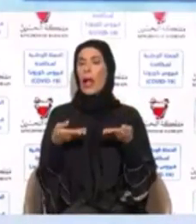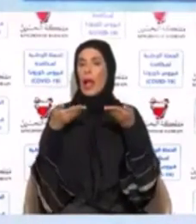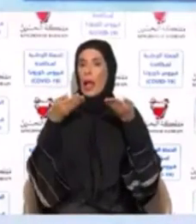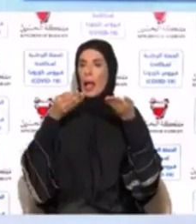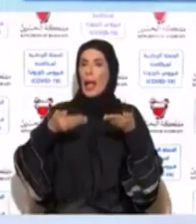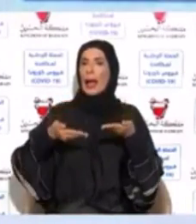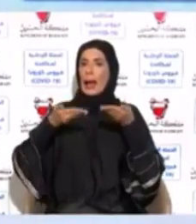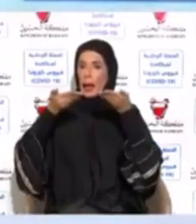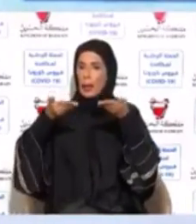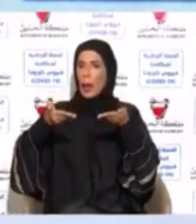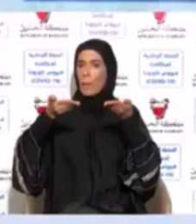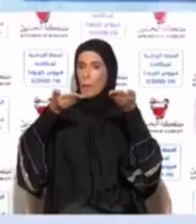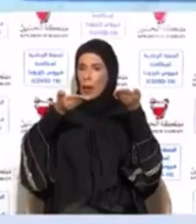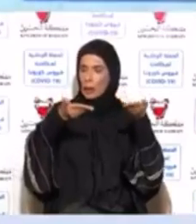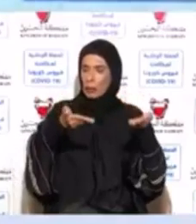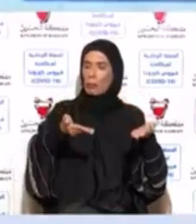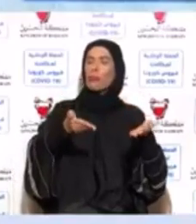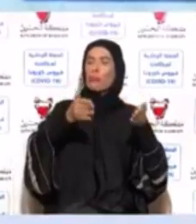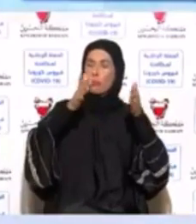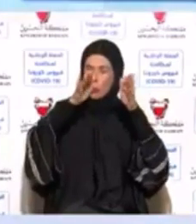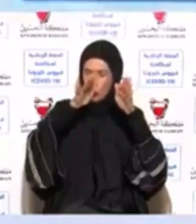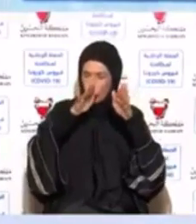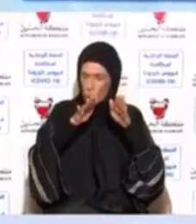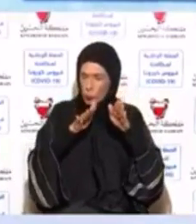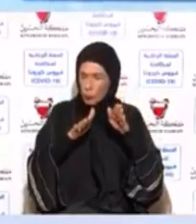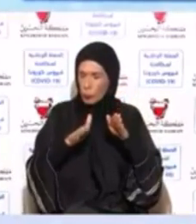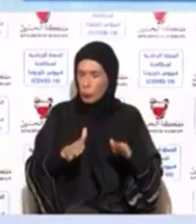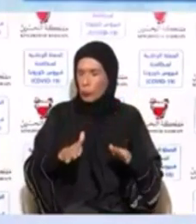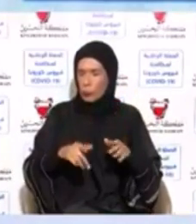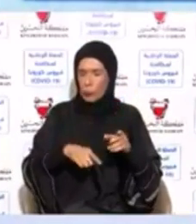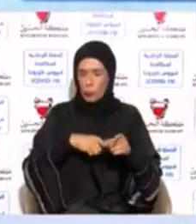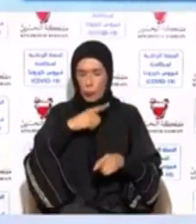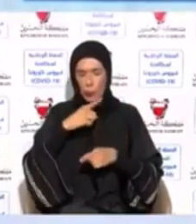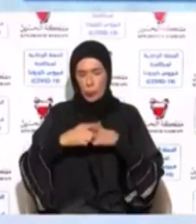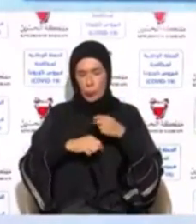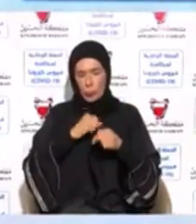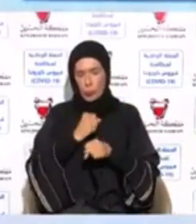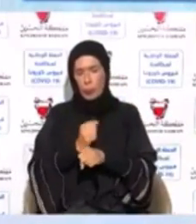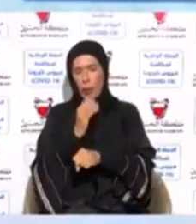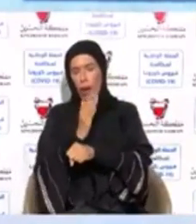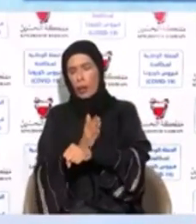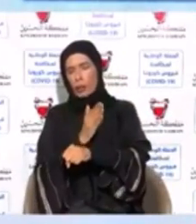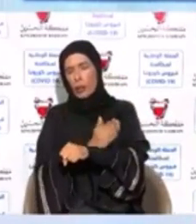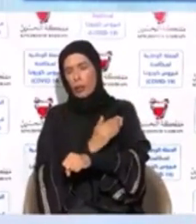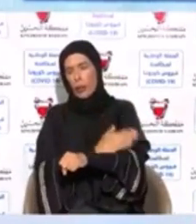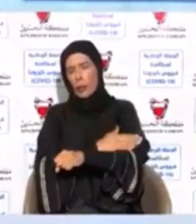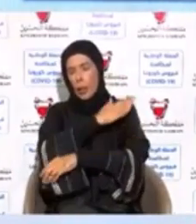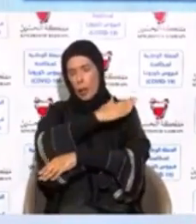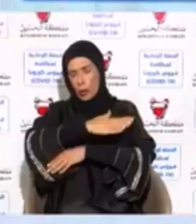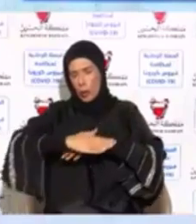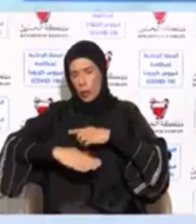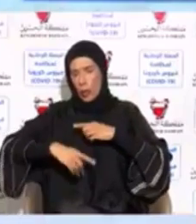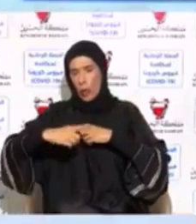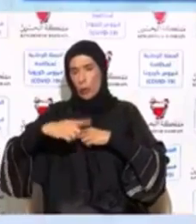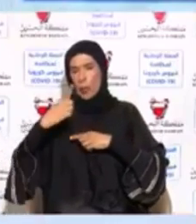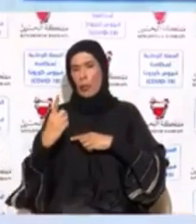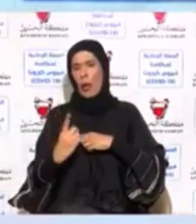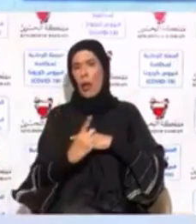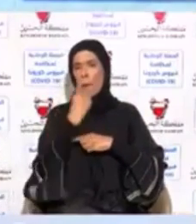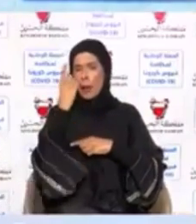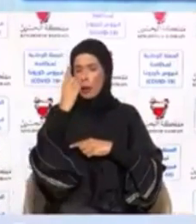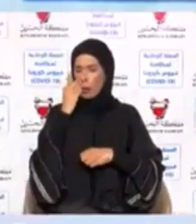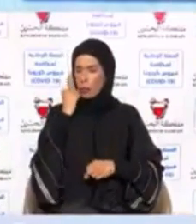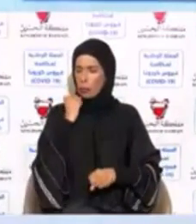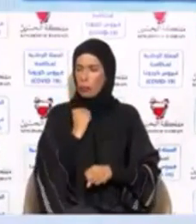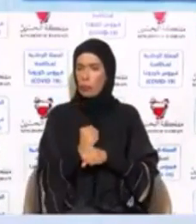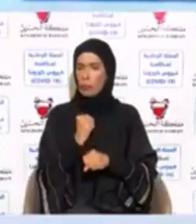تقدم، يصير عليها ضغط، نعم يجهدون والفريق الطبي يجهد والناس اللي في صف الأمامية يكون عليهم جهد كبير